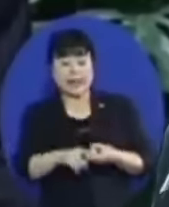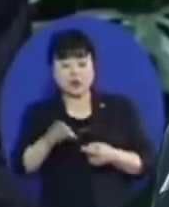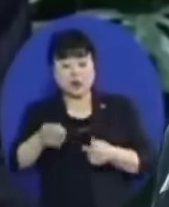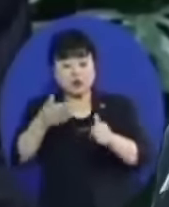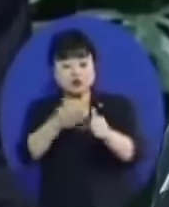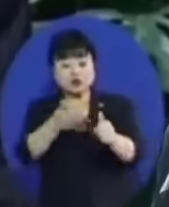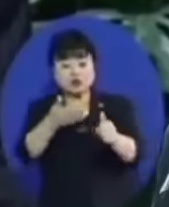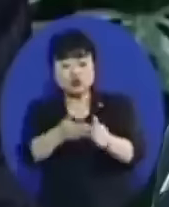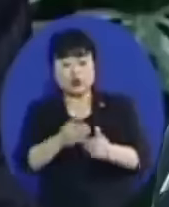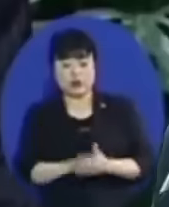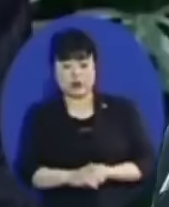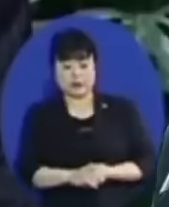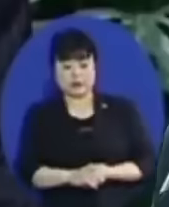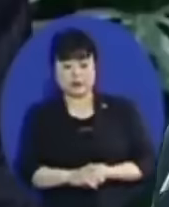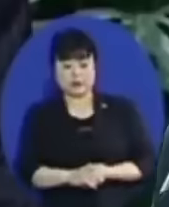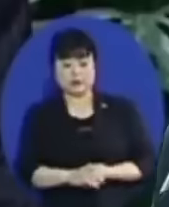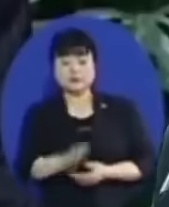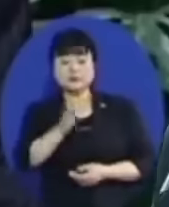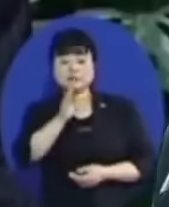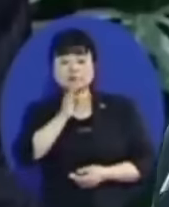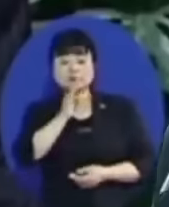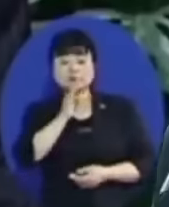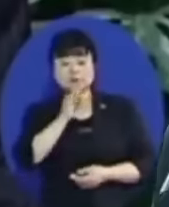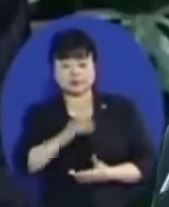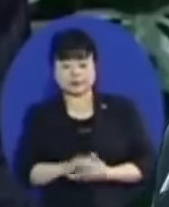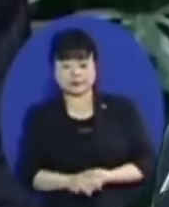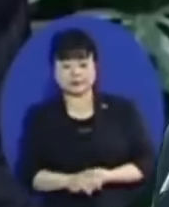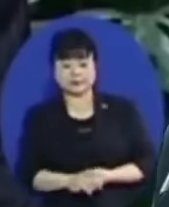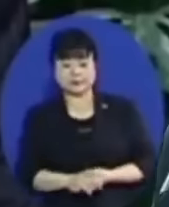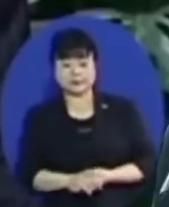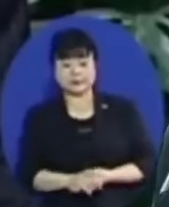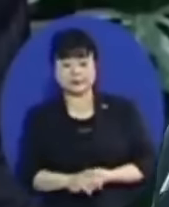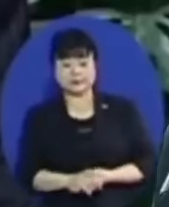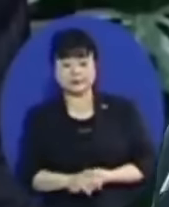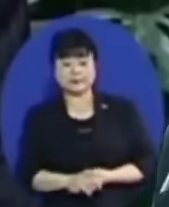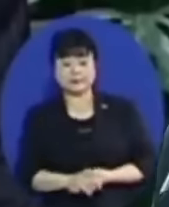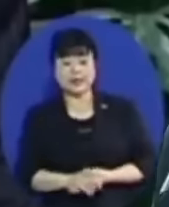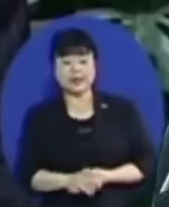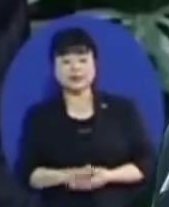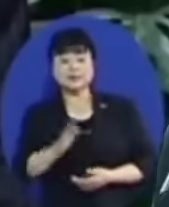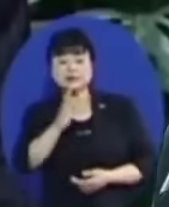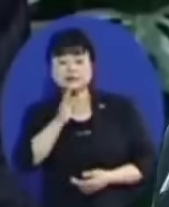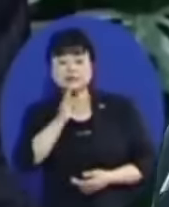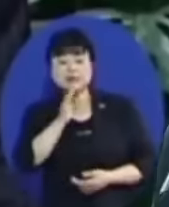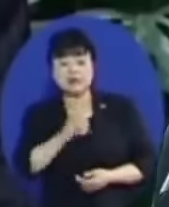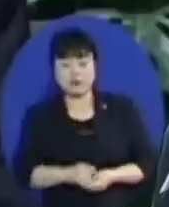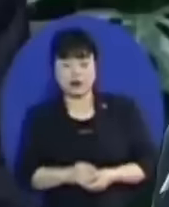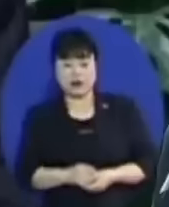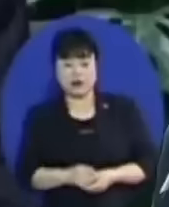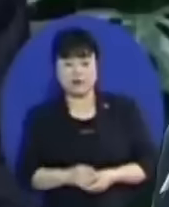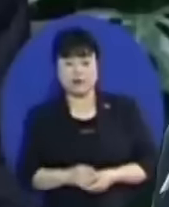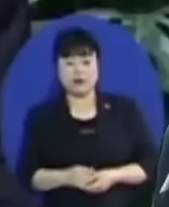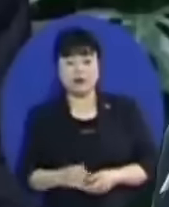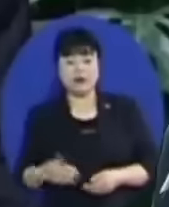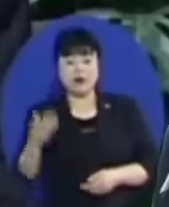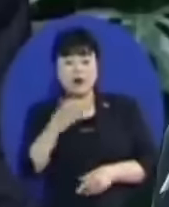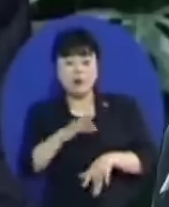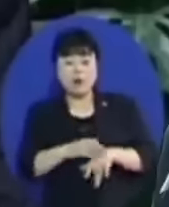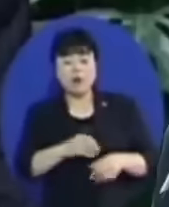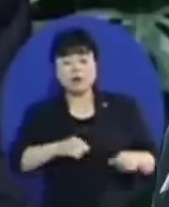돈을 받는 양이 달라지는 것입니다. 화이트 칼라가 아닌 블루 칼라 육체 노동은